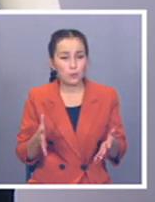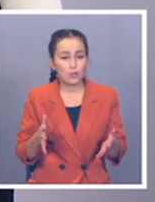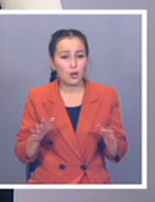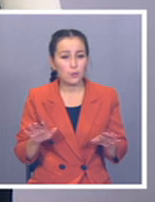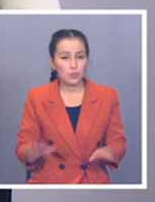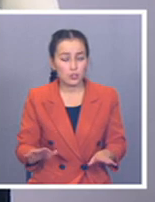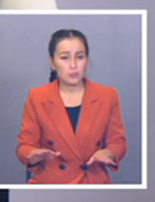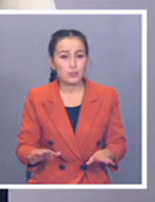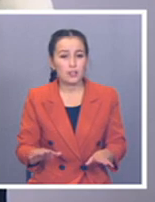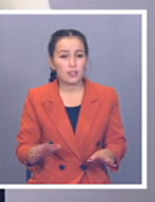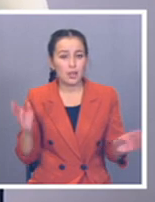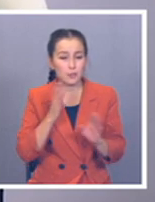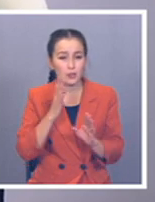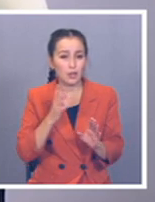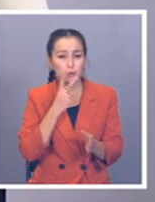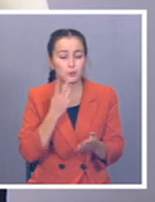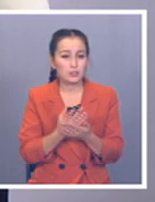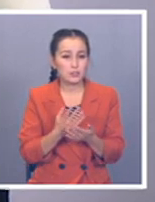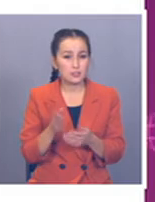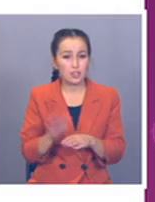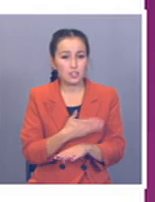көрінісін ажыратып көріңіздер.